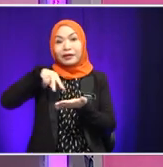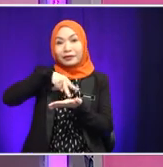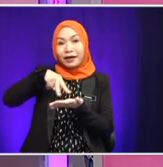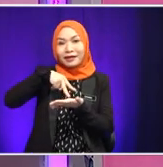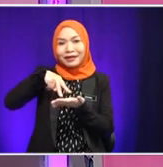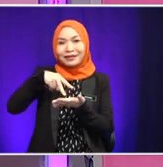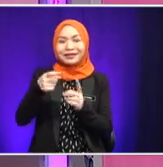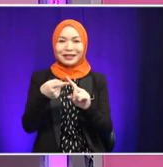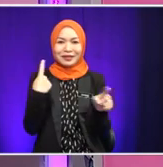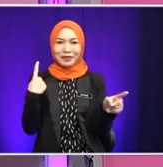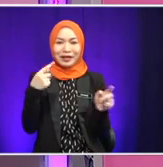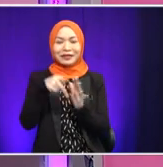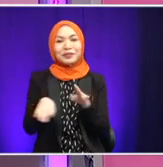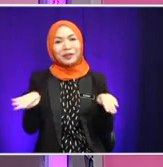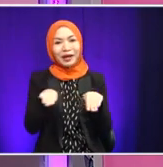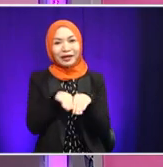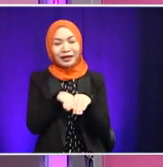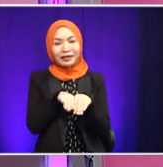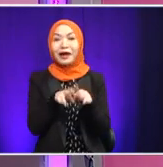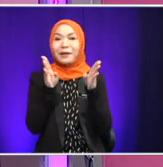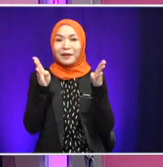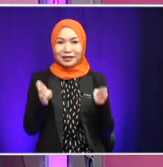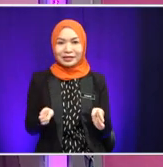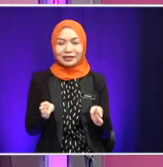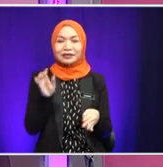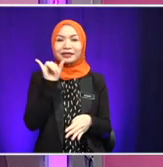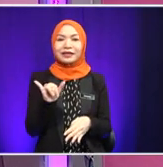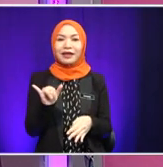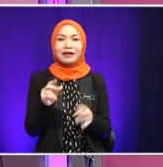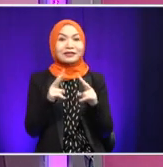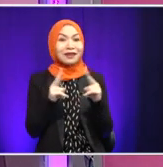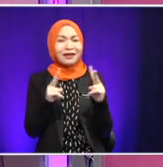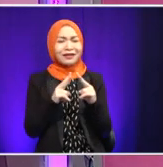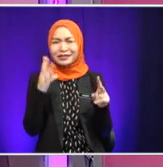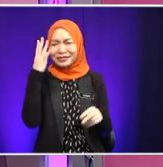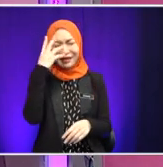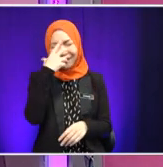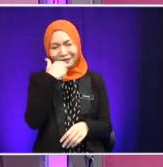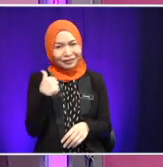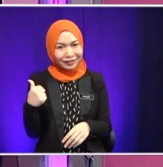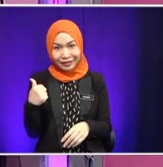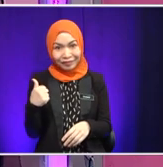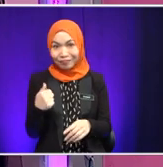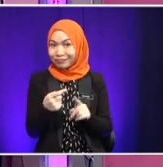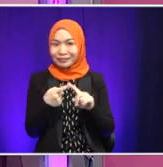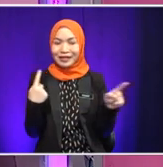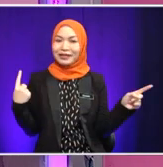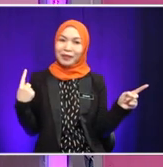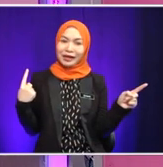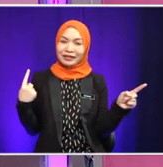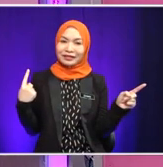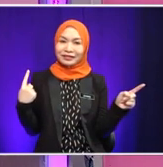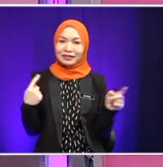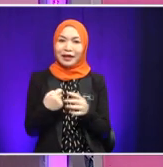berbagai kaum yang sangat menariknya adalah ada kaum yang akan menarik untuk tarian kaum yang lain contohnya